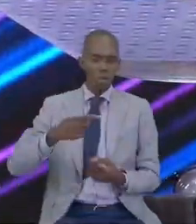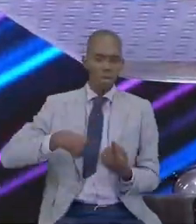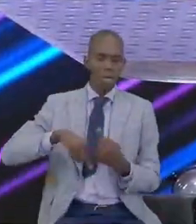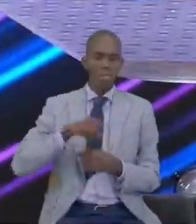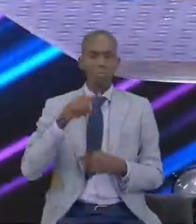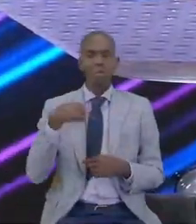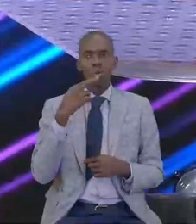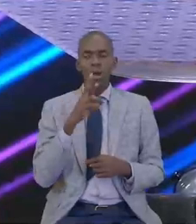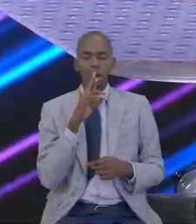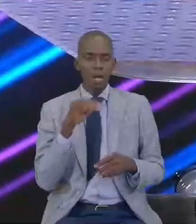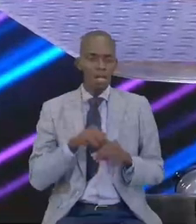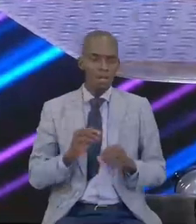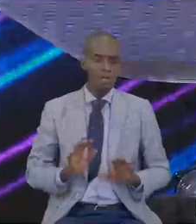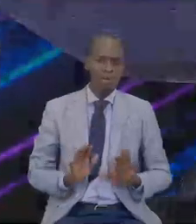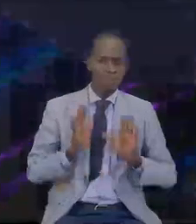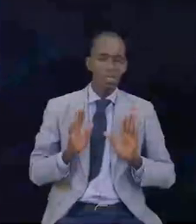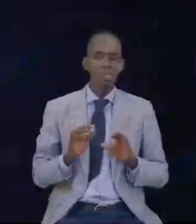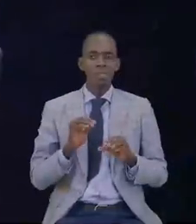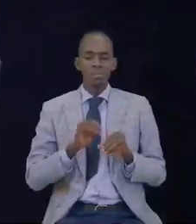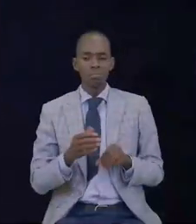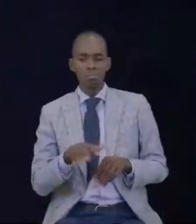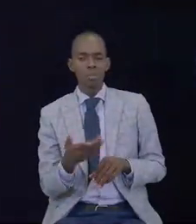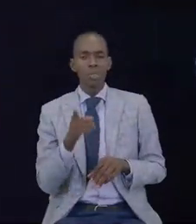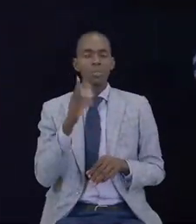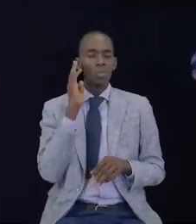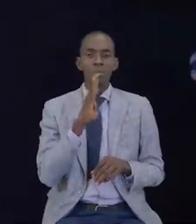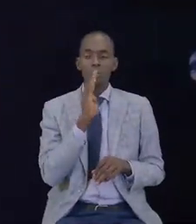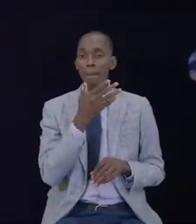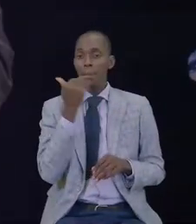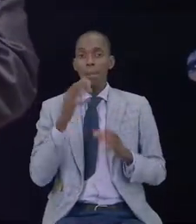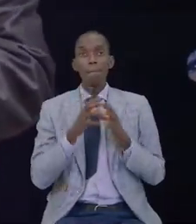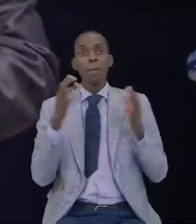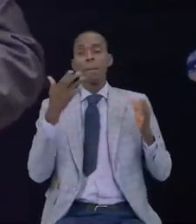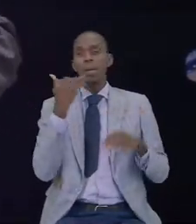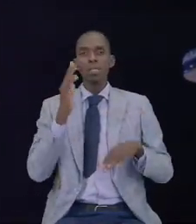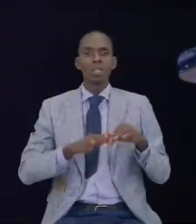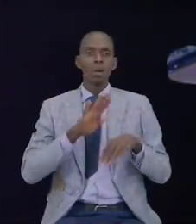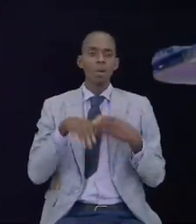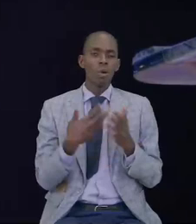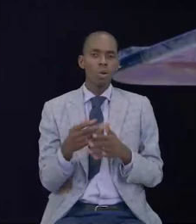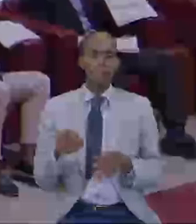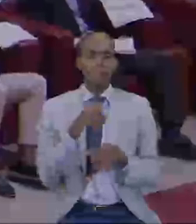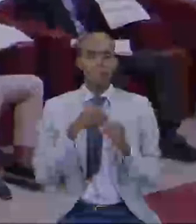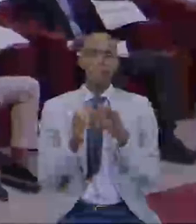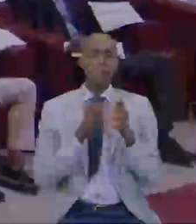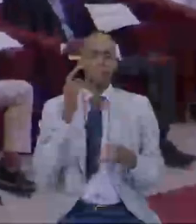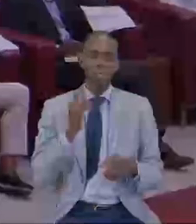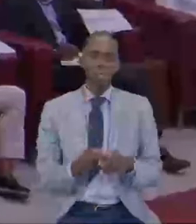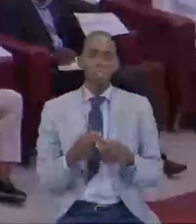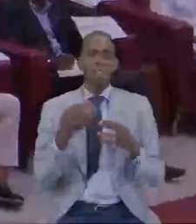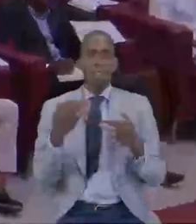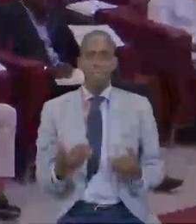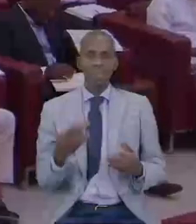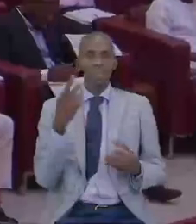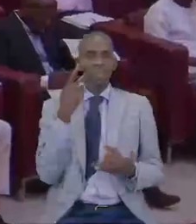qui vivent avec compromission, tu seras meilleur, supérieur que tous au nom de Jésus. Premier